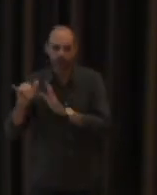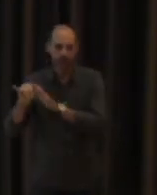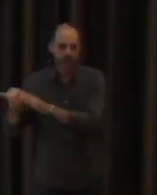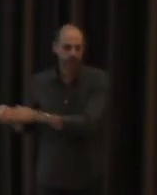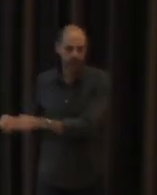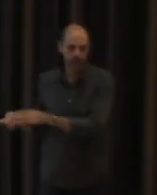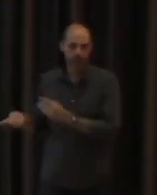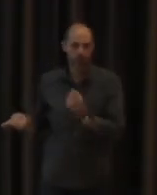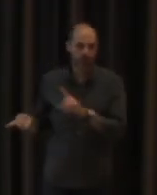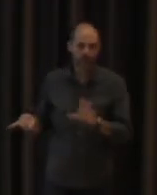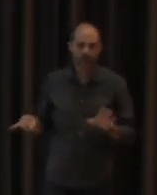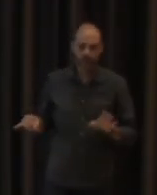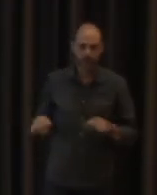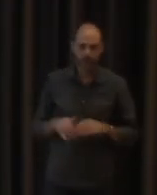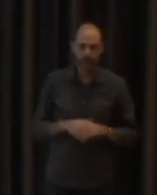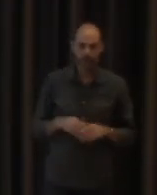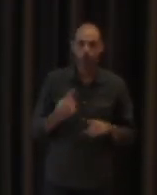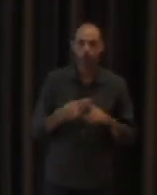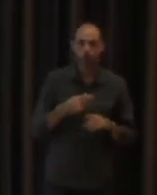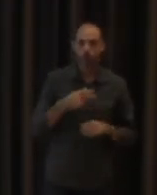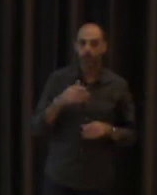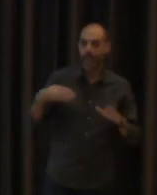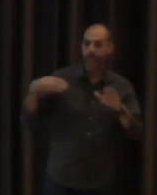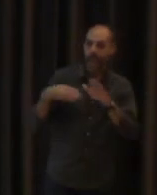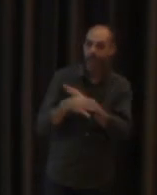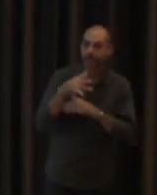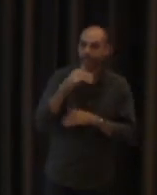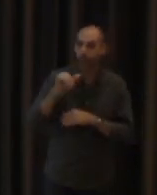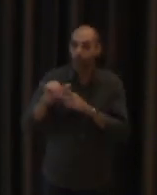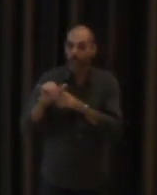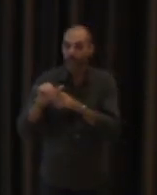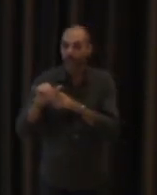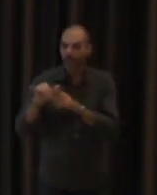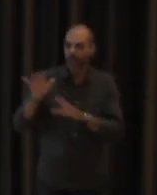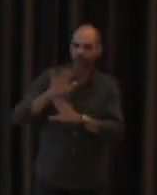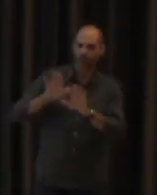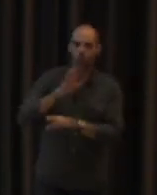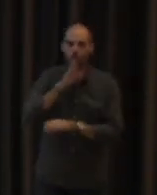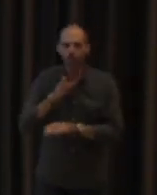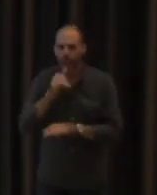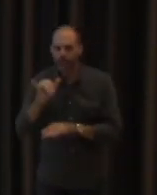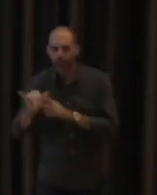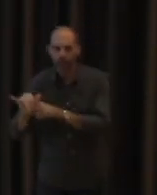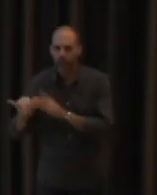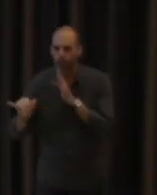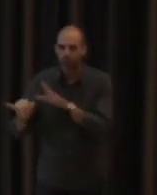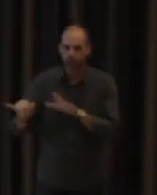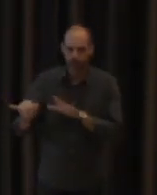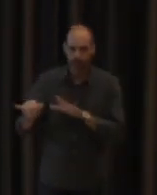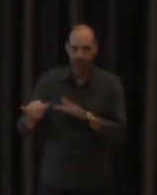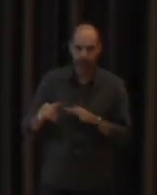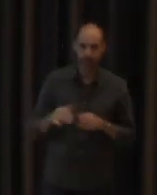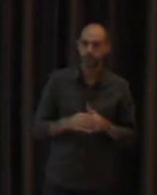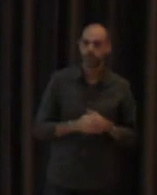vull, que quedi clar que el lloc de destinació és el lloc de l'emissor. A 15C tenim un altre cas també